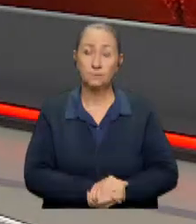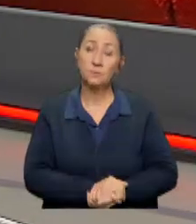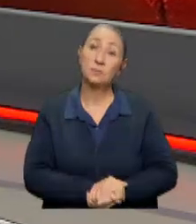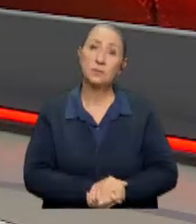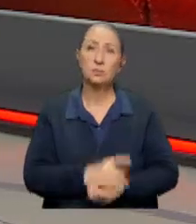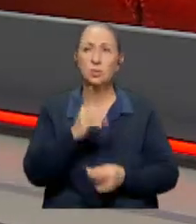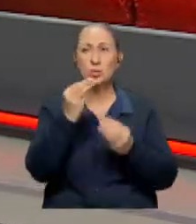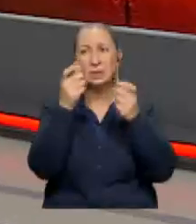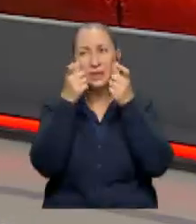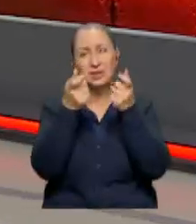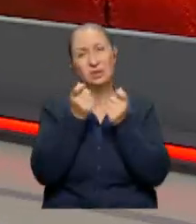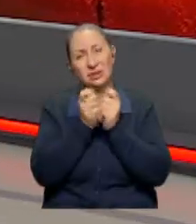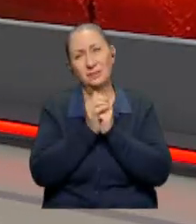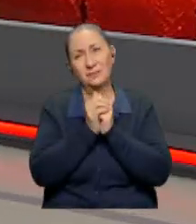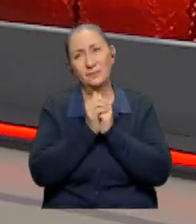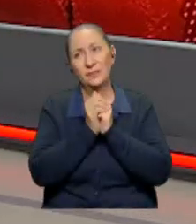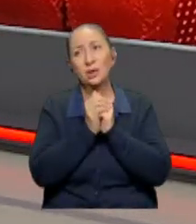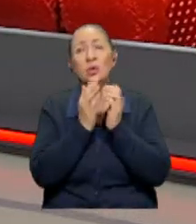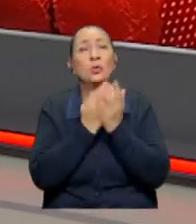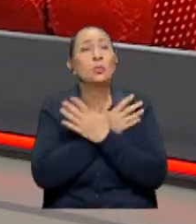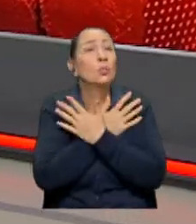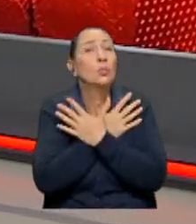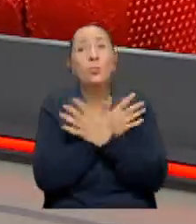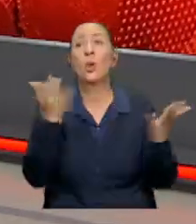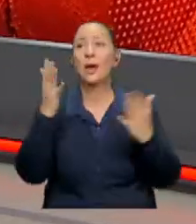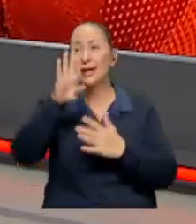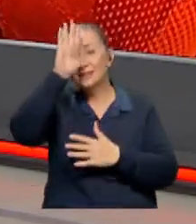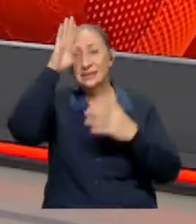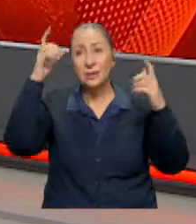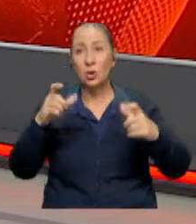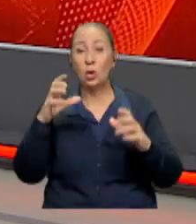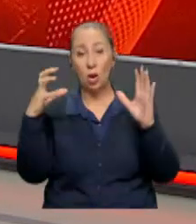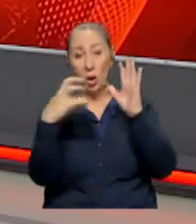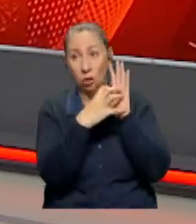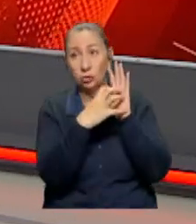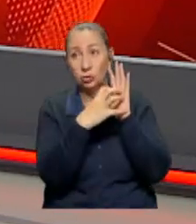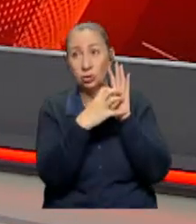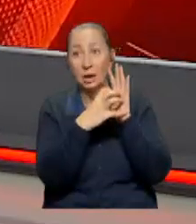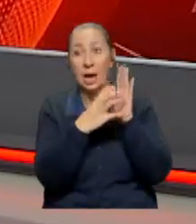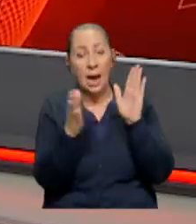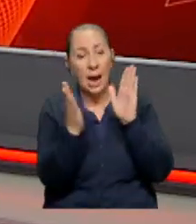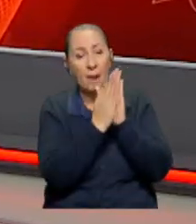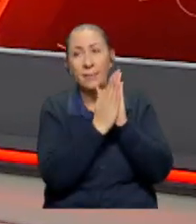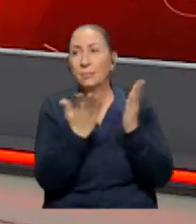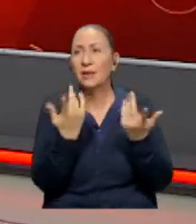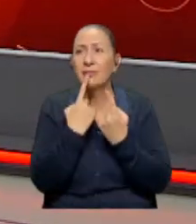bu çok dikkat çekici. Aziz İstanbul'un logosunu